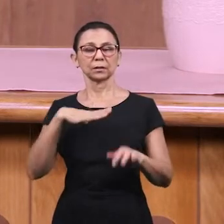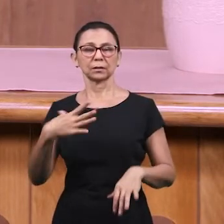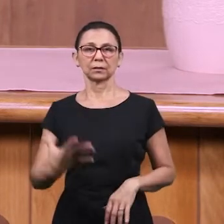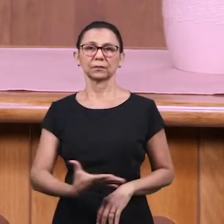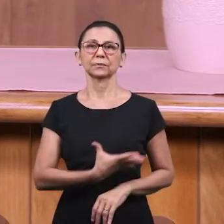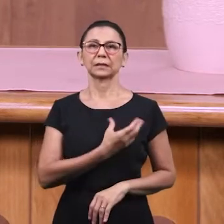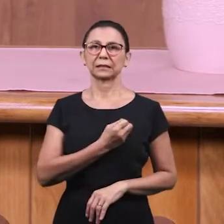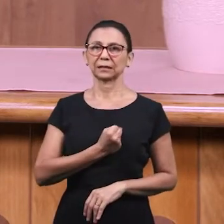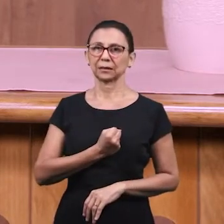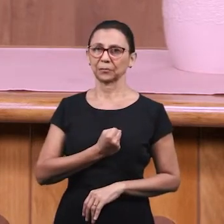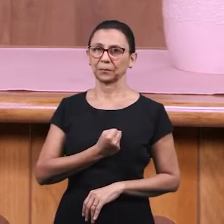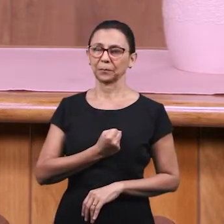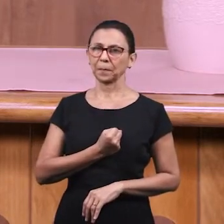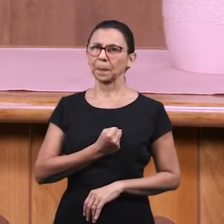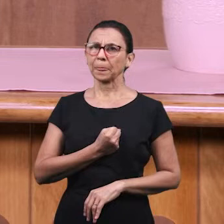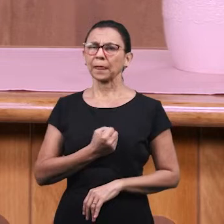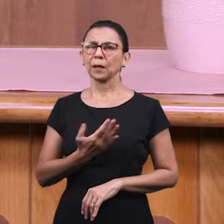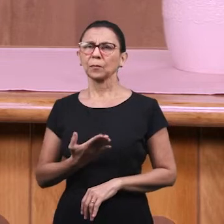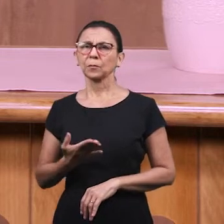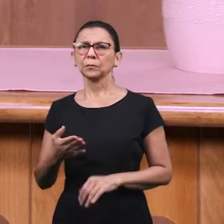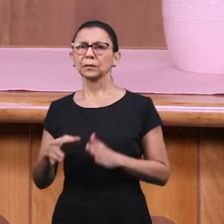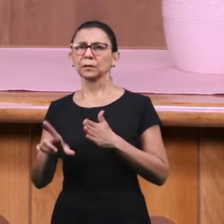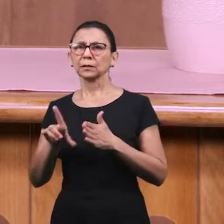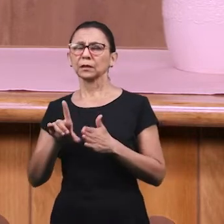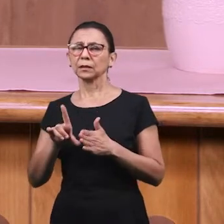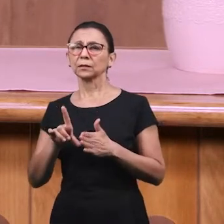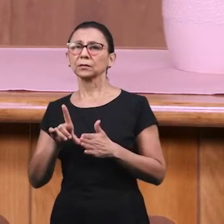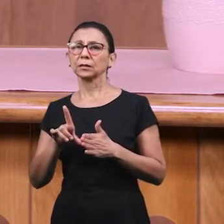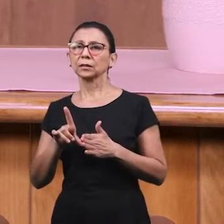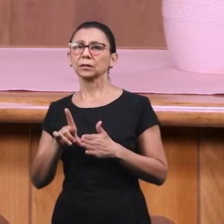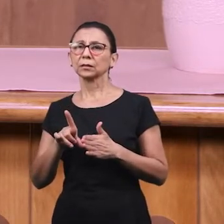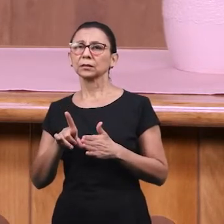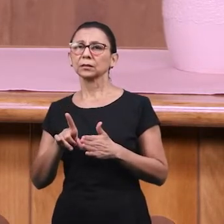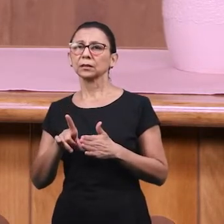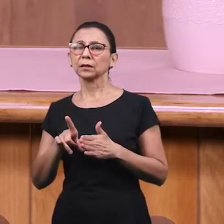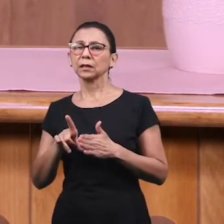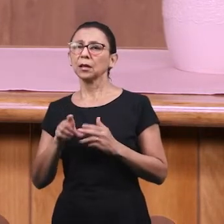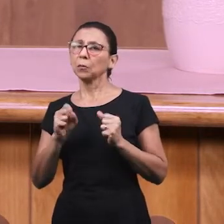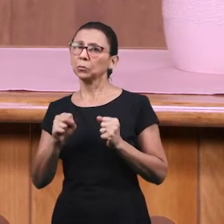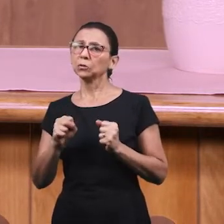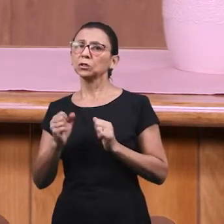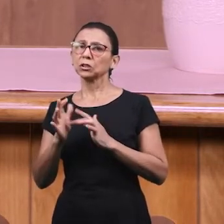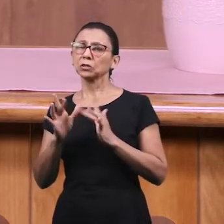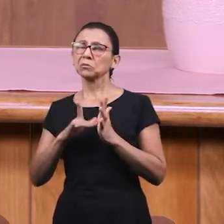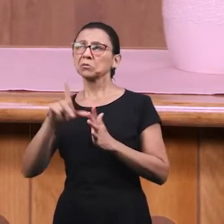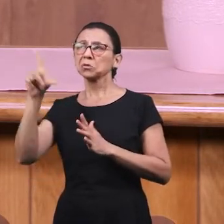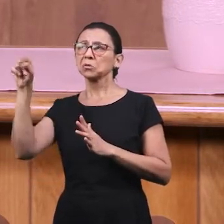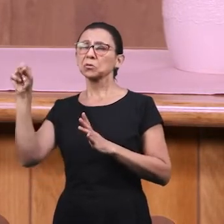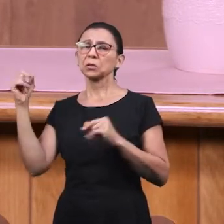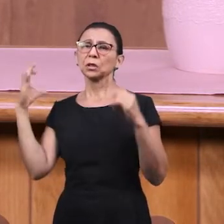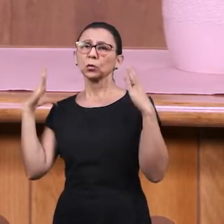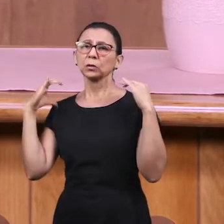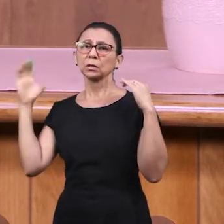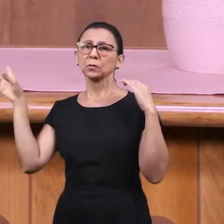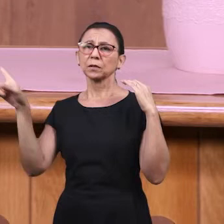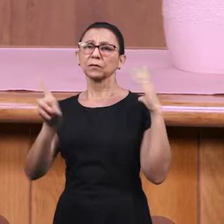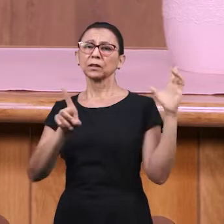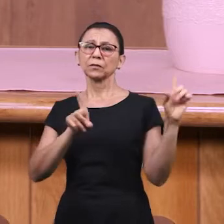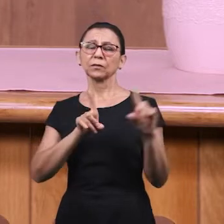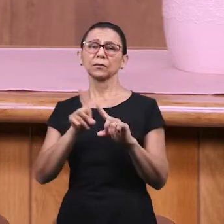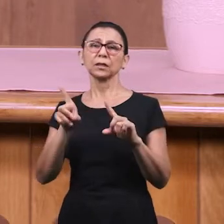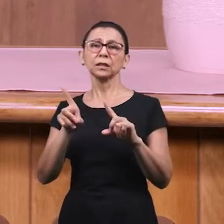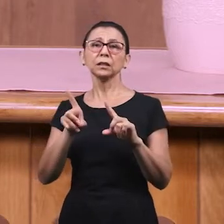но он говорит, я буду использовать прах земной, человека для спасения. Иисус показывает, что он будет